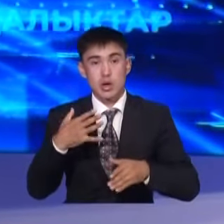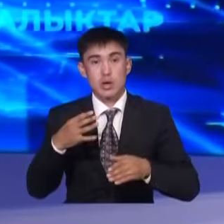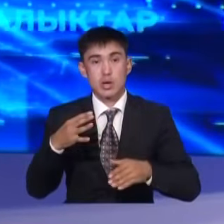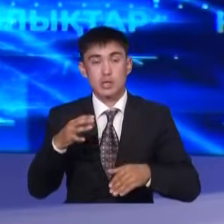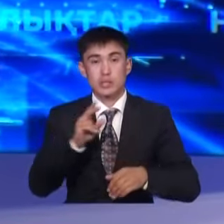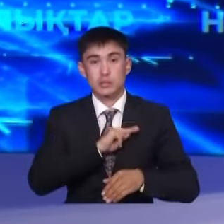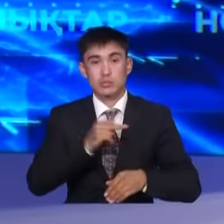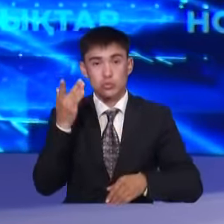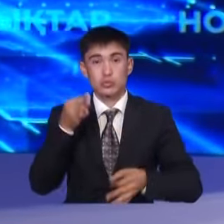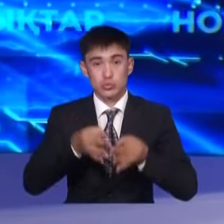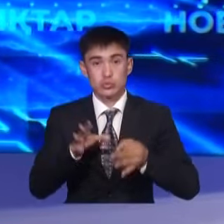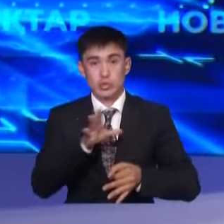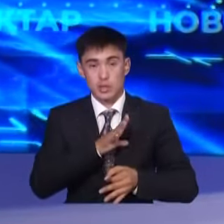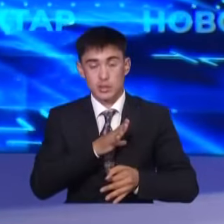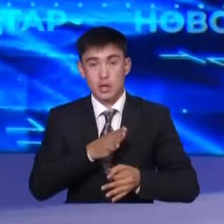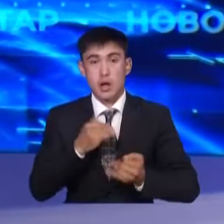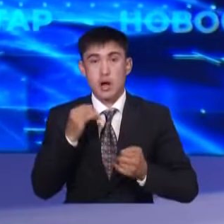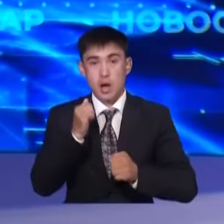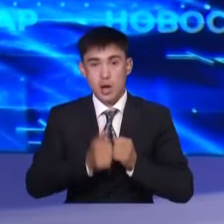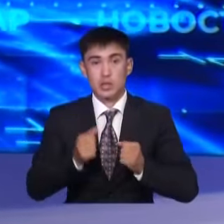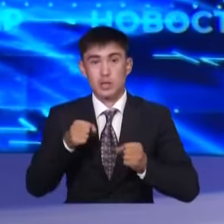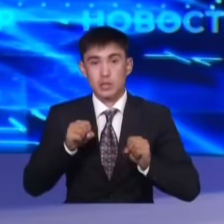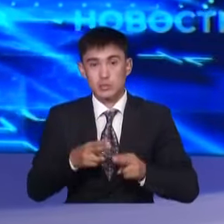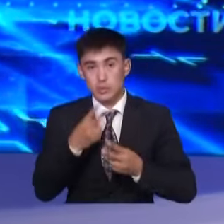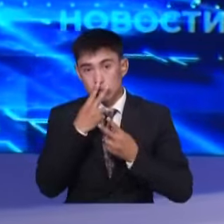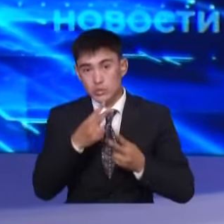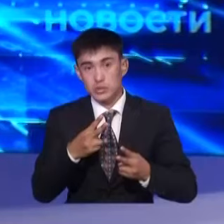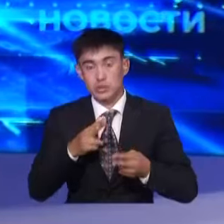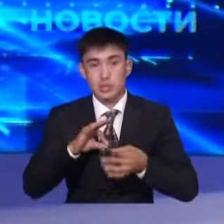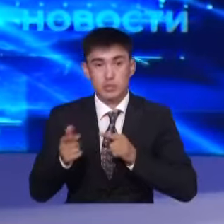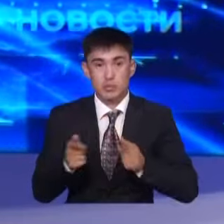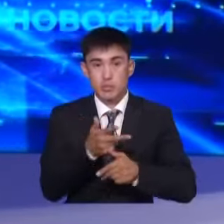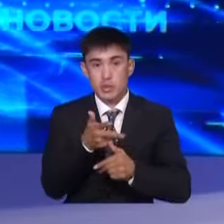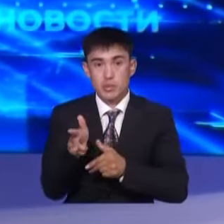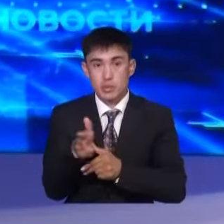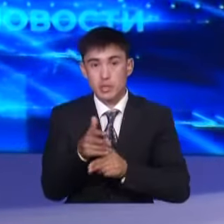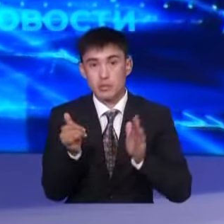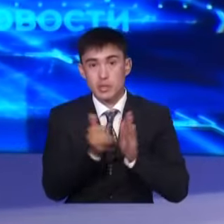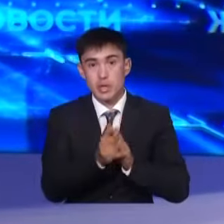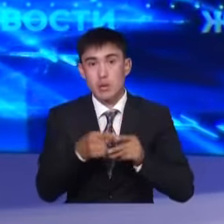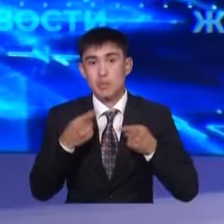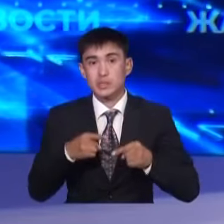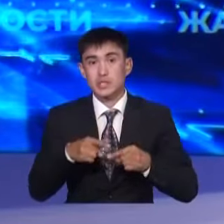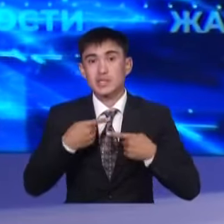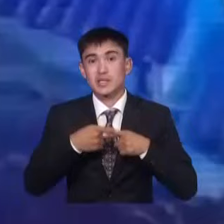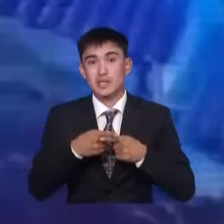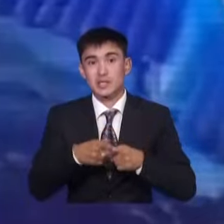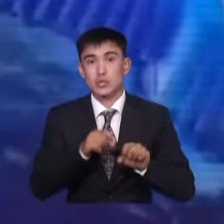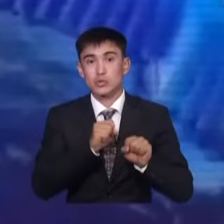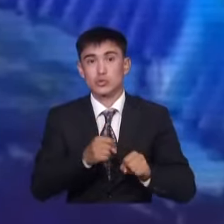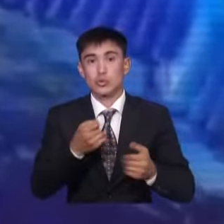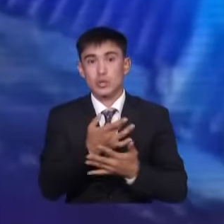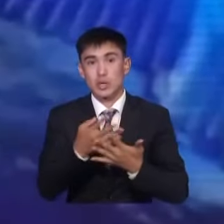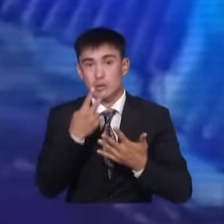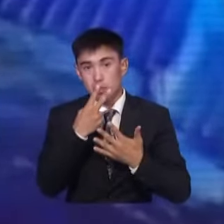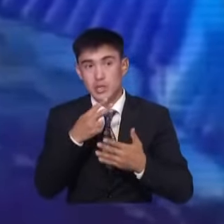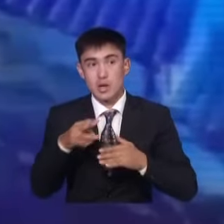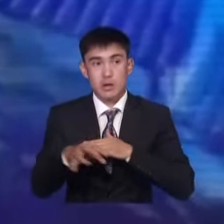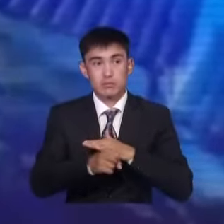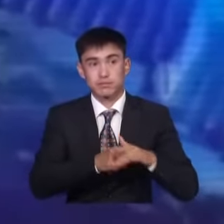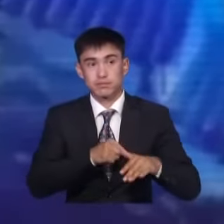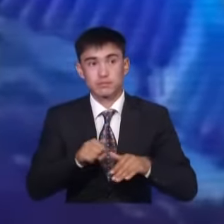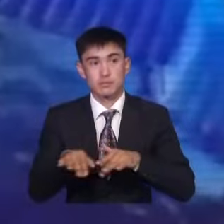жасаған үшін сотты болған. Әккілер әр қылмысқа мұқият дайындалып, бейне бақылау камераларымен басқа да техникалық күзет құралдарына қарамай әрекет